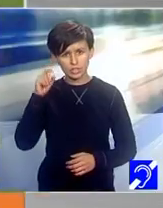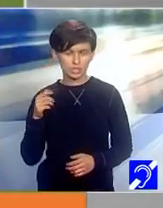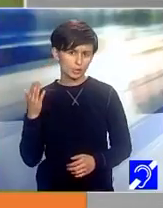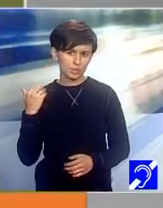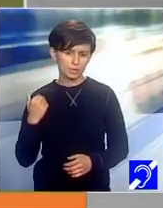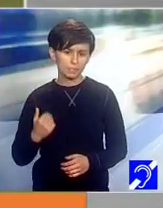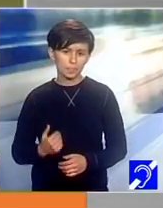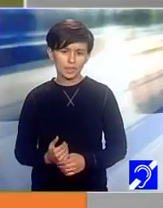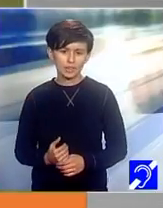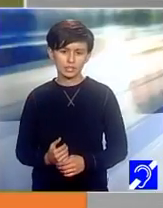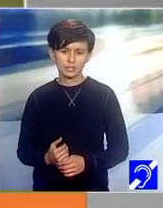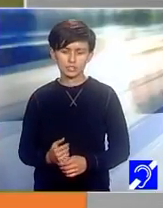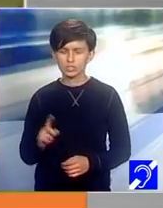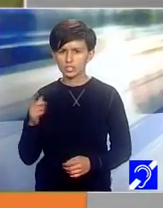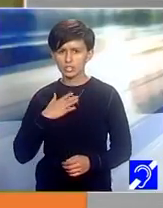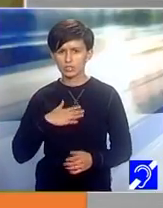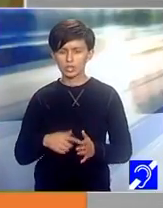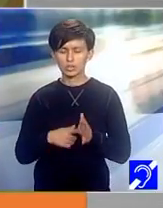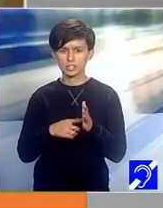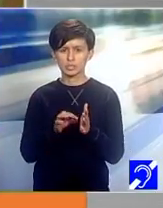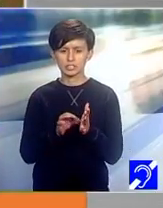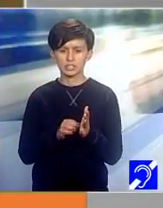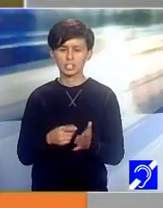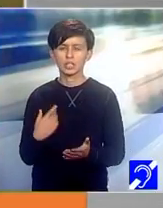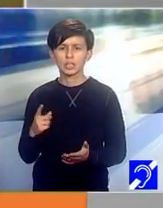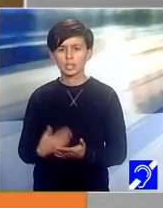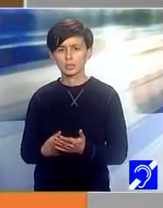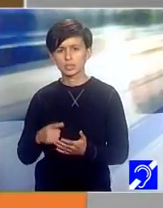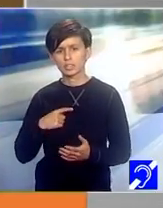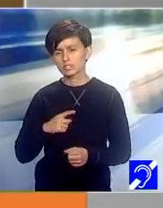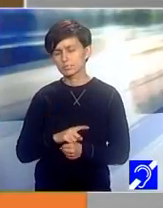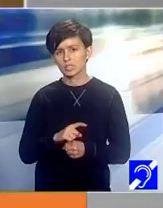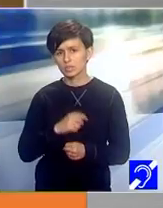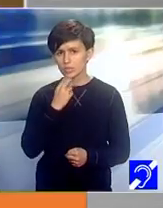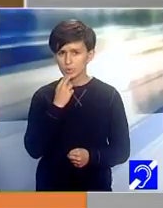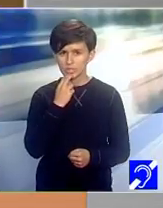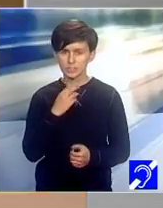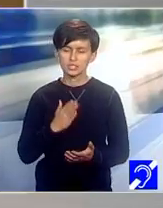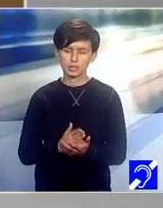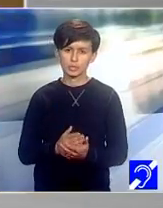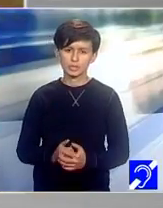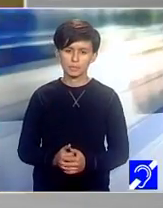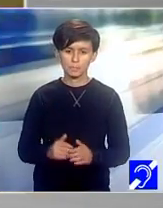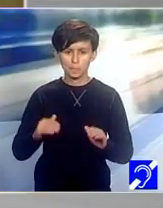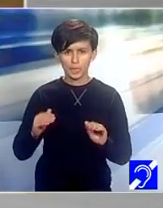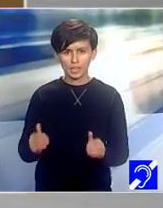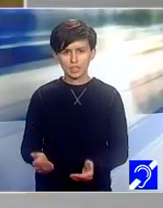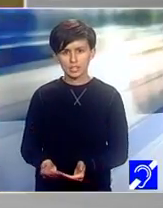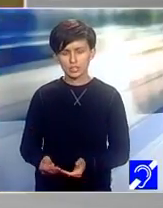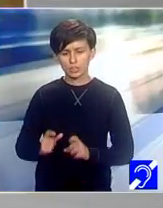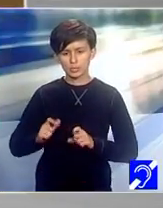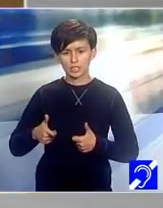detaliile nici astea, pentru sens. Că este treaba poliției să stabilească lucrurile acestea. La rampa noastră de depozitare temporară se face